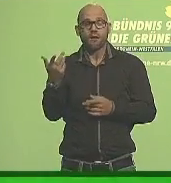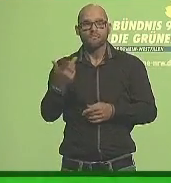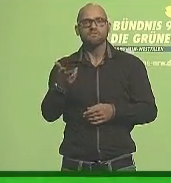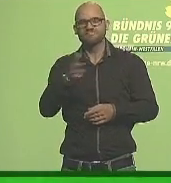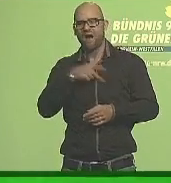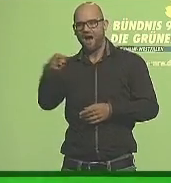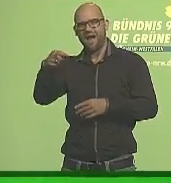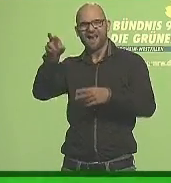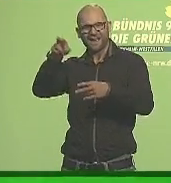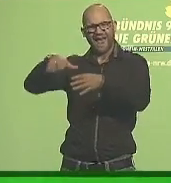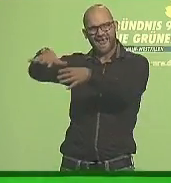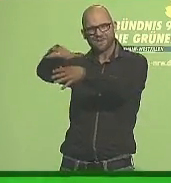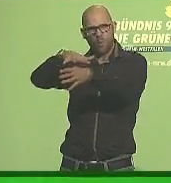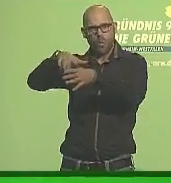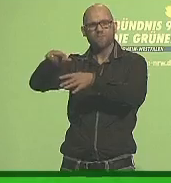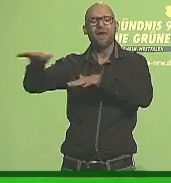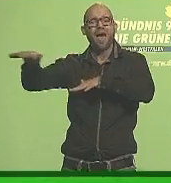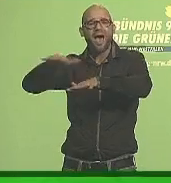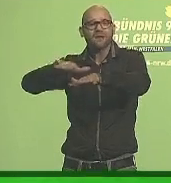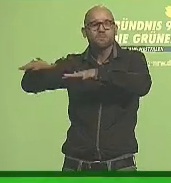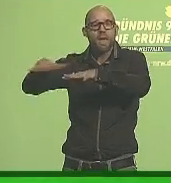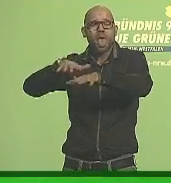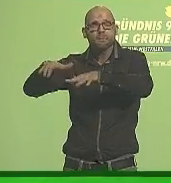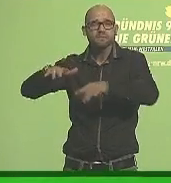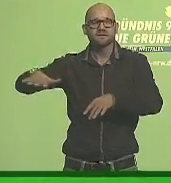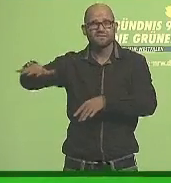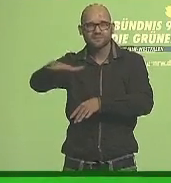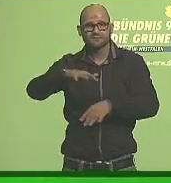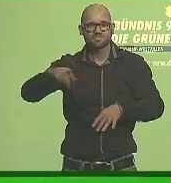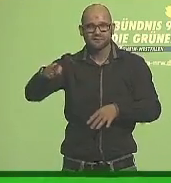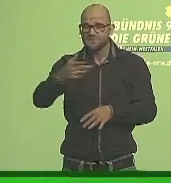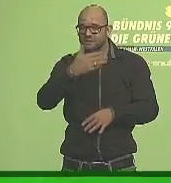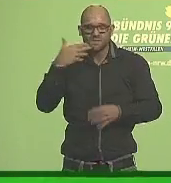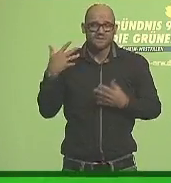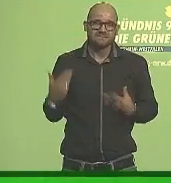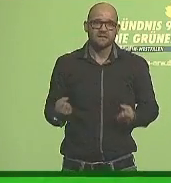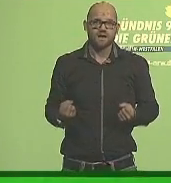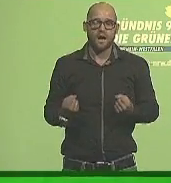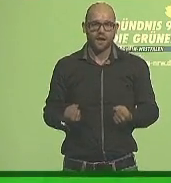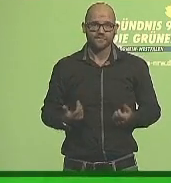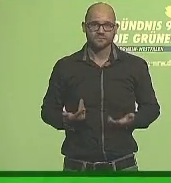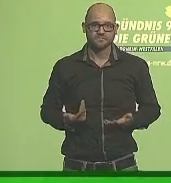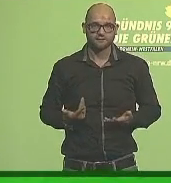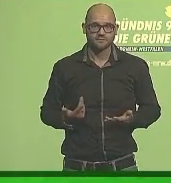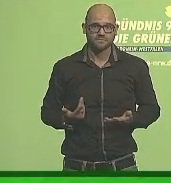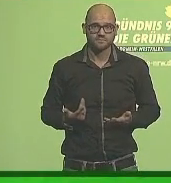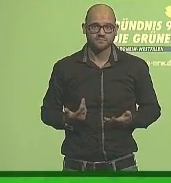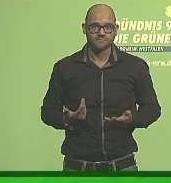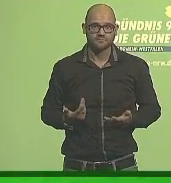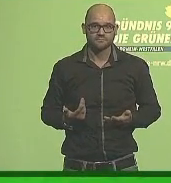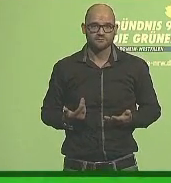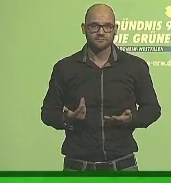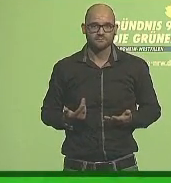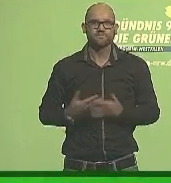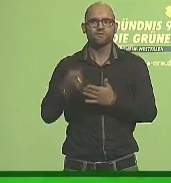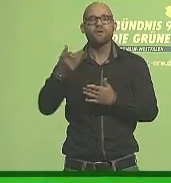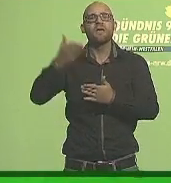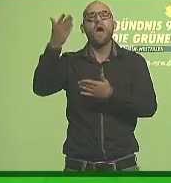Region, die Erdbebengebiet ist, nicht sicher ist, und eine Region, die